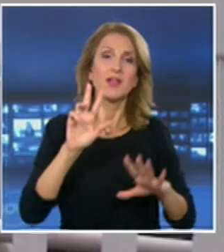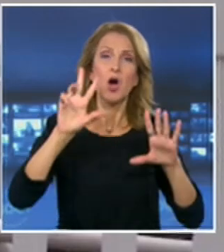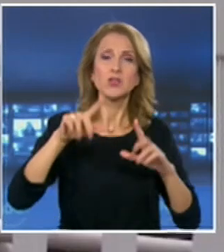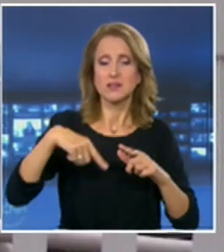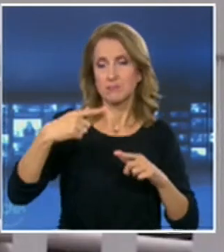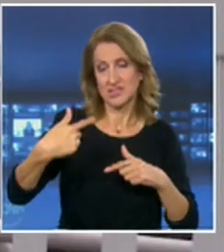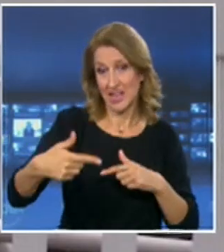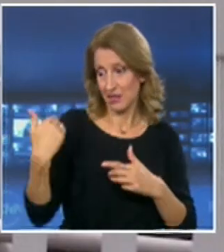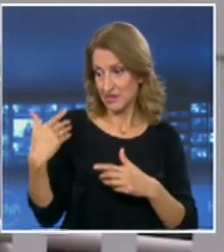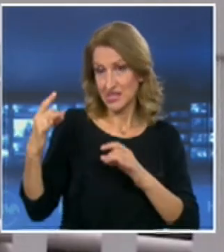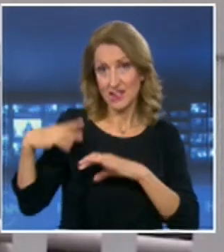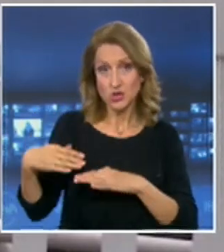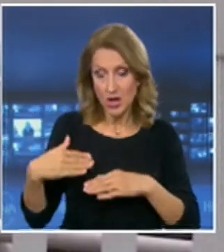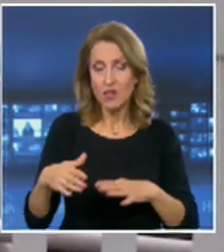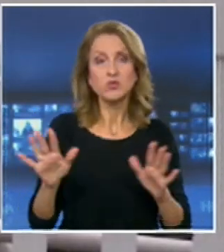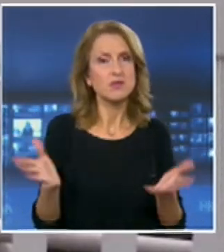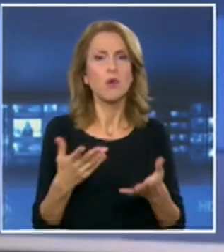след началото на учебната година.